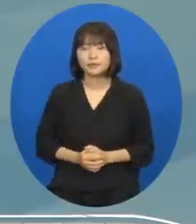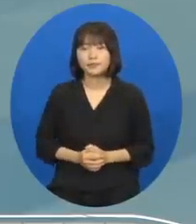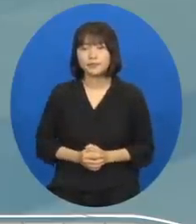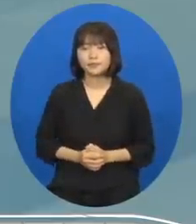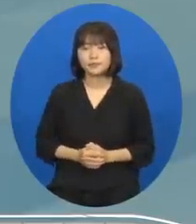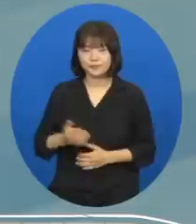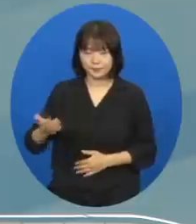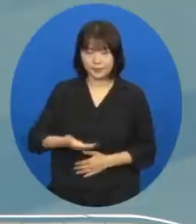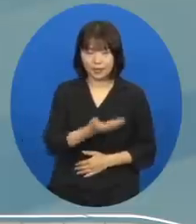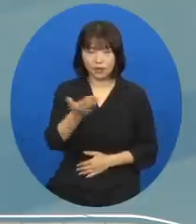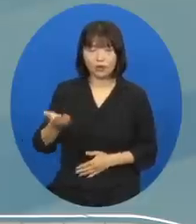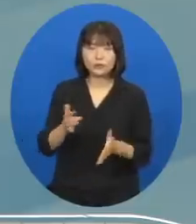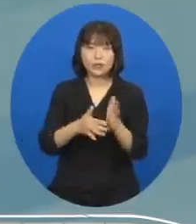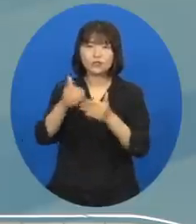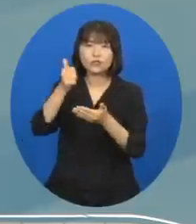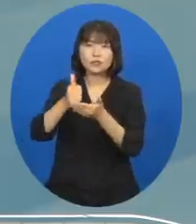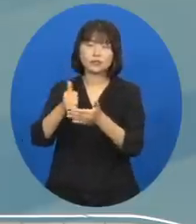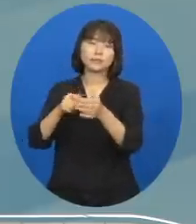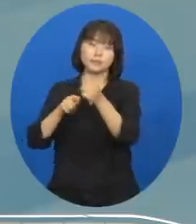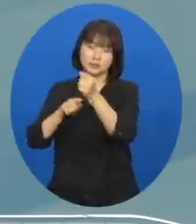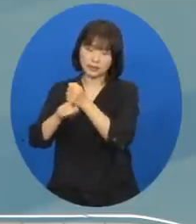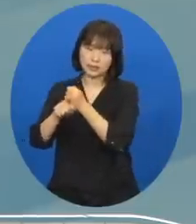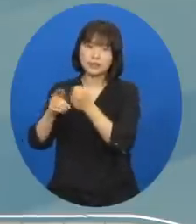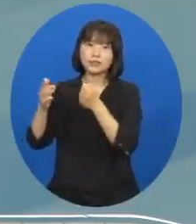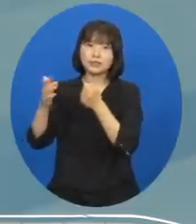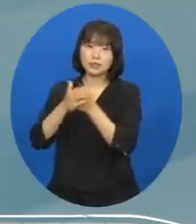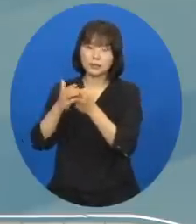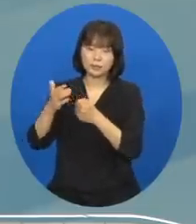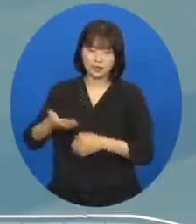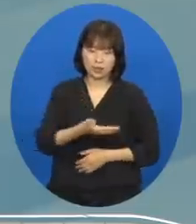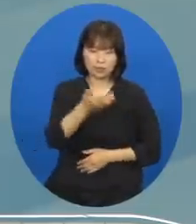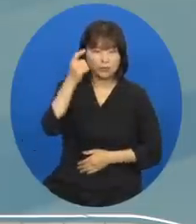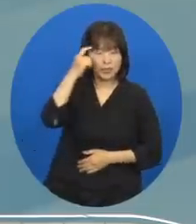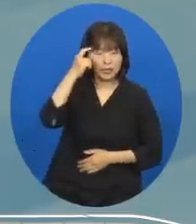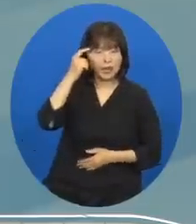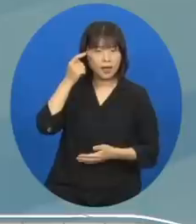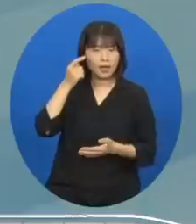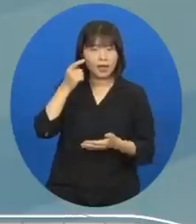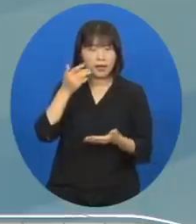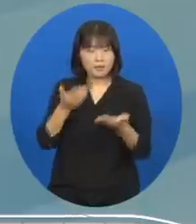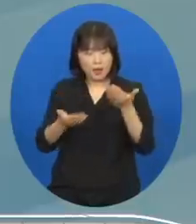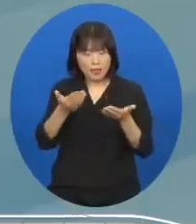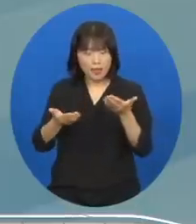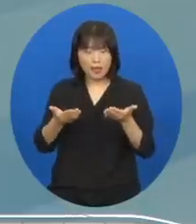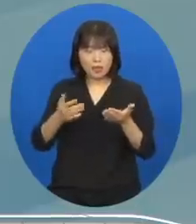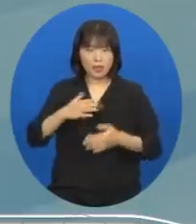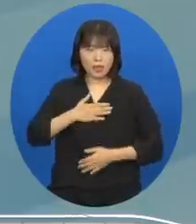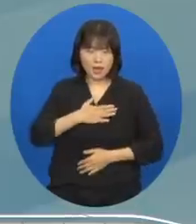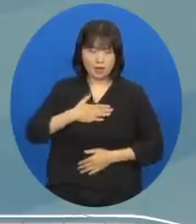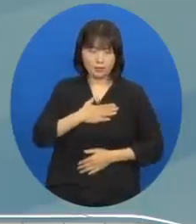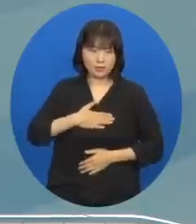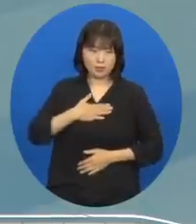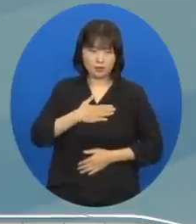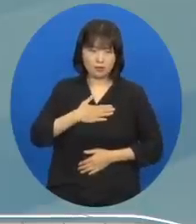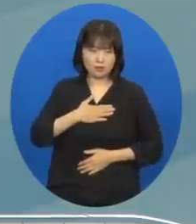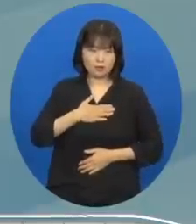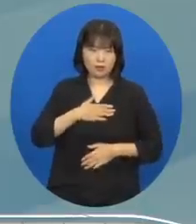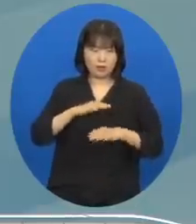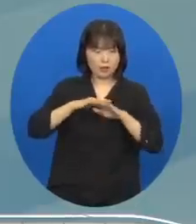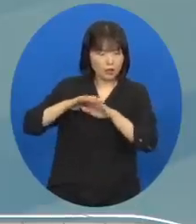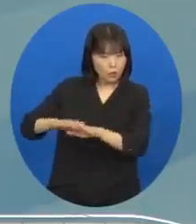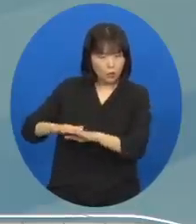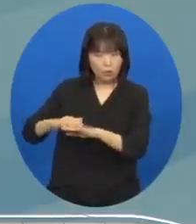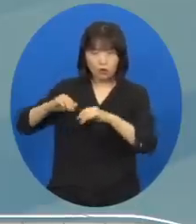여러분은 예수님의 뜻이기 때문에 여러분의 생각과 판단과 감정을 꺾고 순종했던 적이